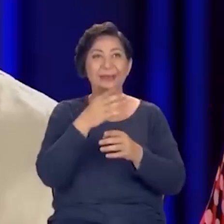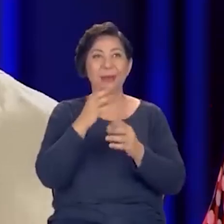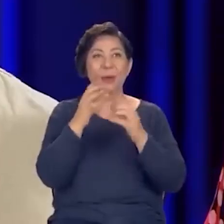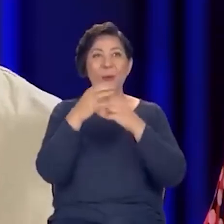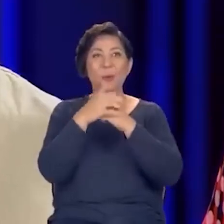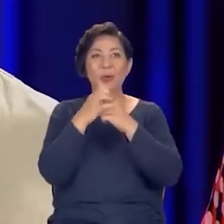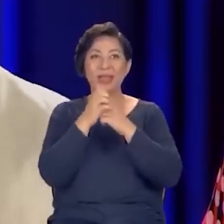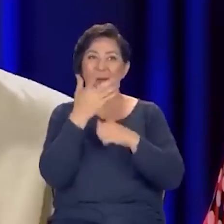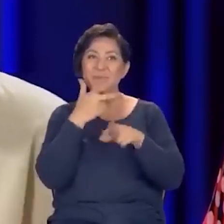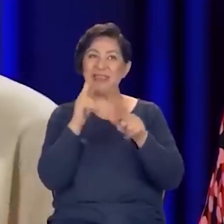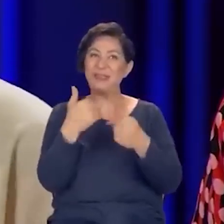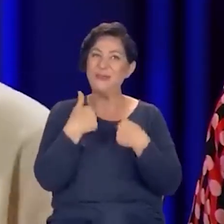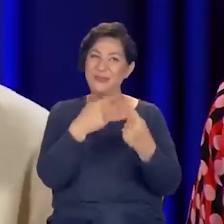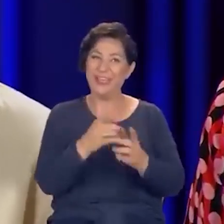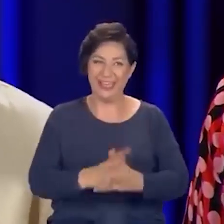benziyorum thumbnail'da.